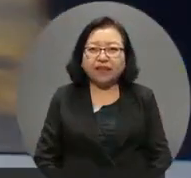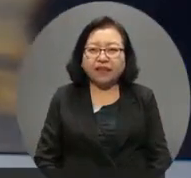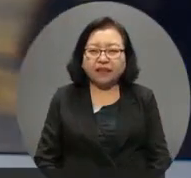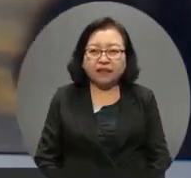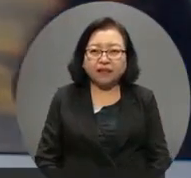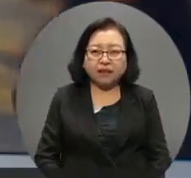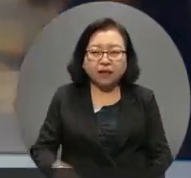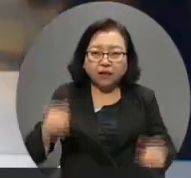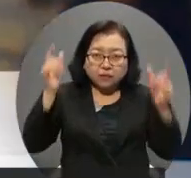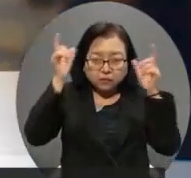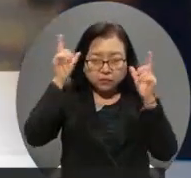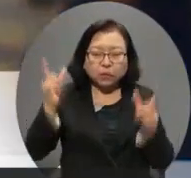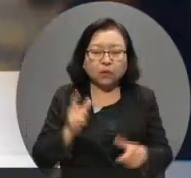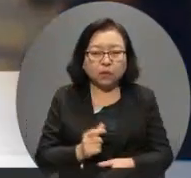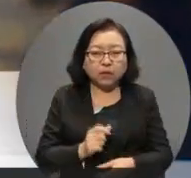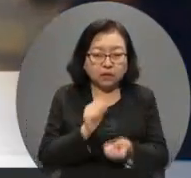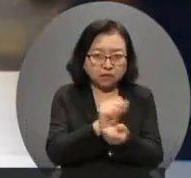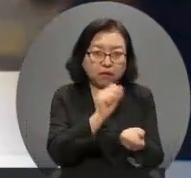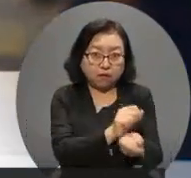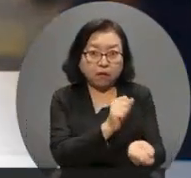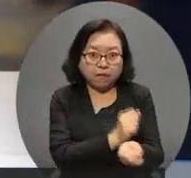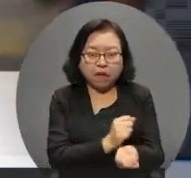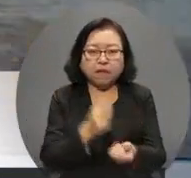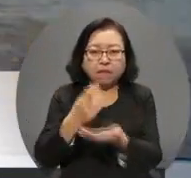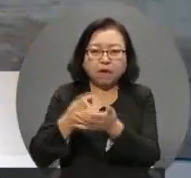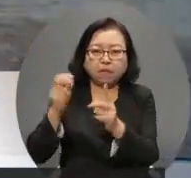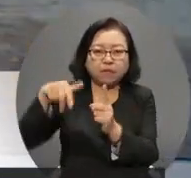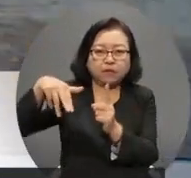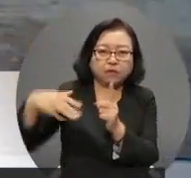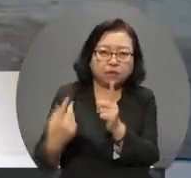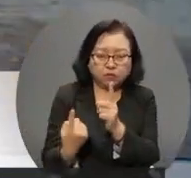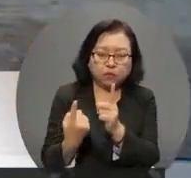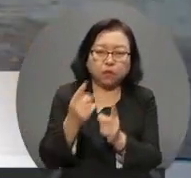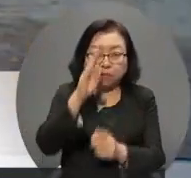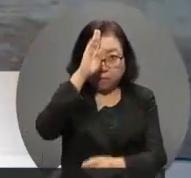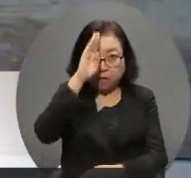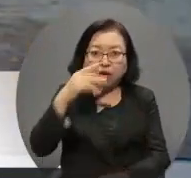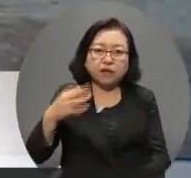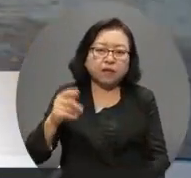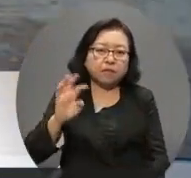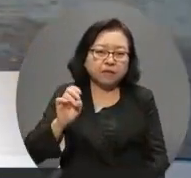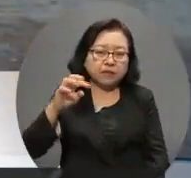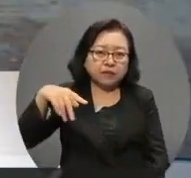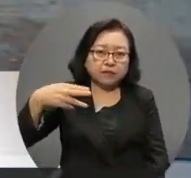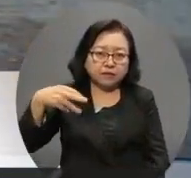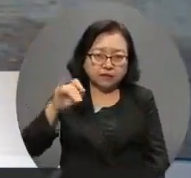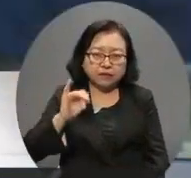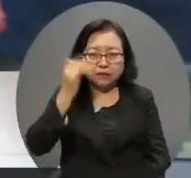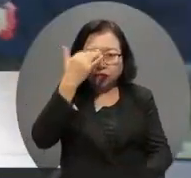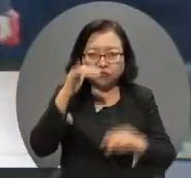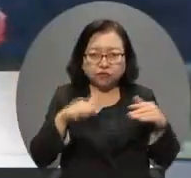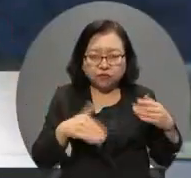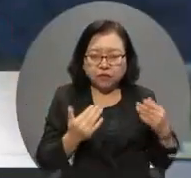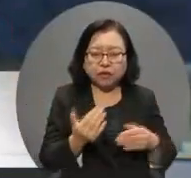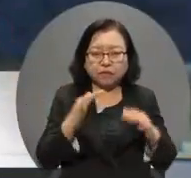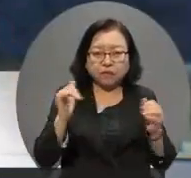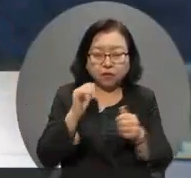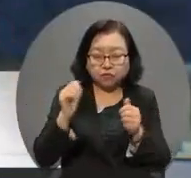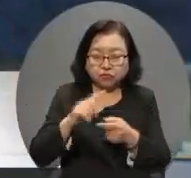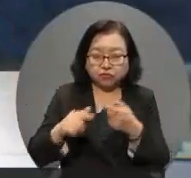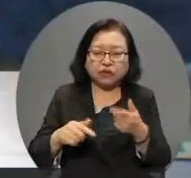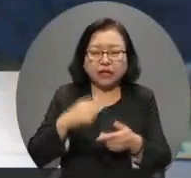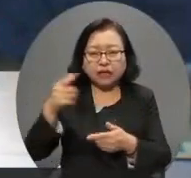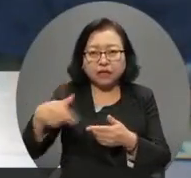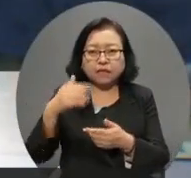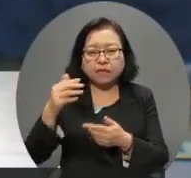소를 감염시키는 일종 가축 전염병 럼피스킨이 충남과 경기에 이어 충북에서 발병했습니다.